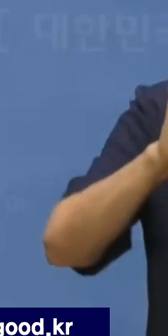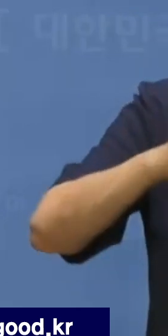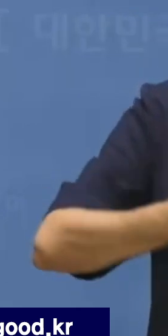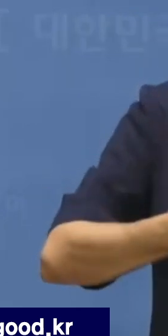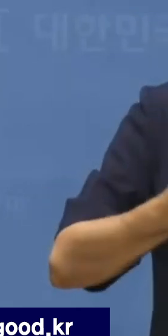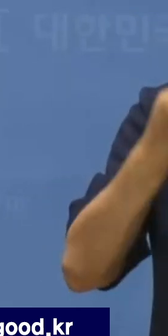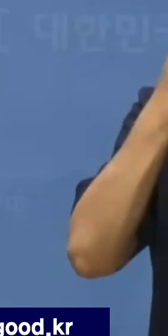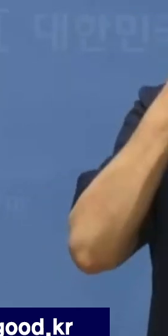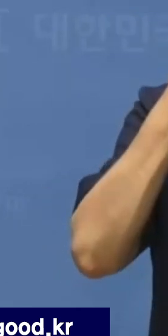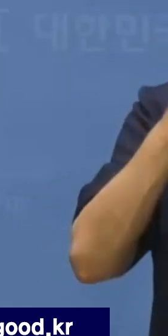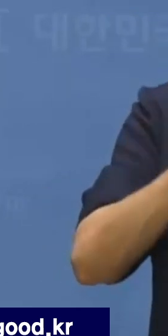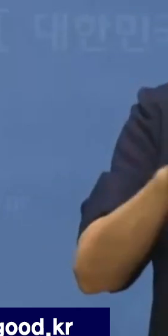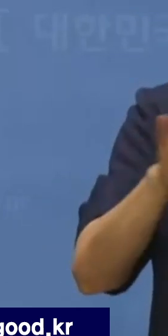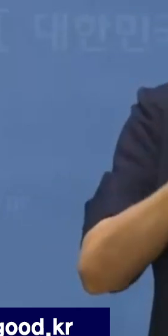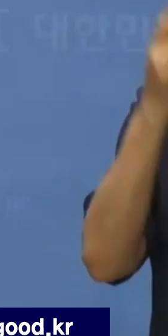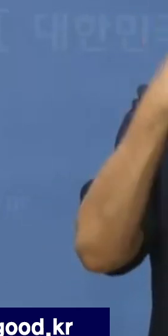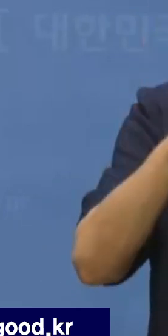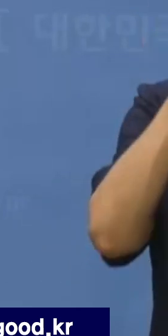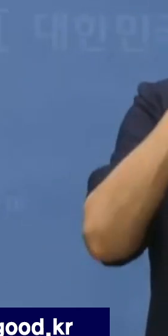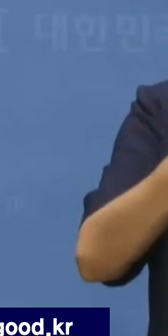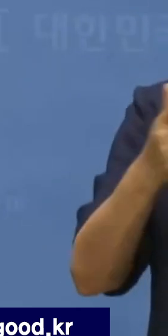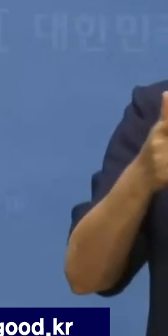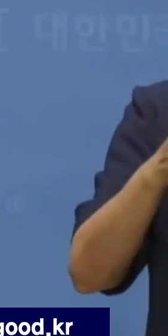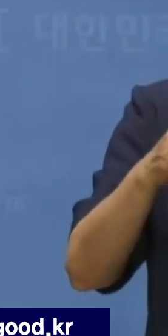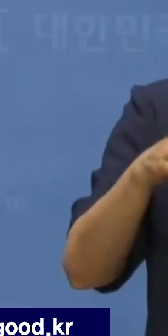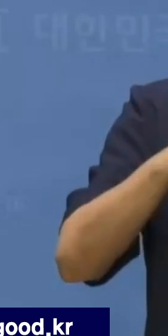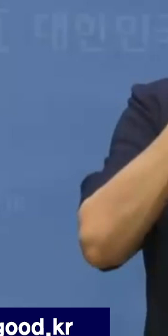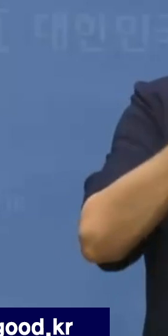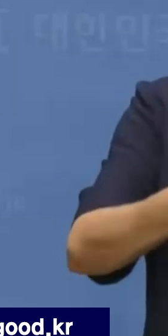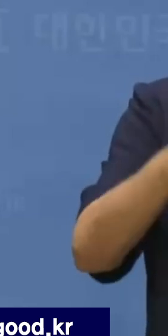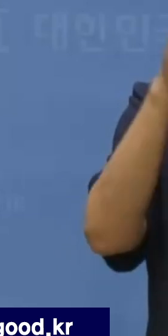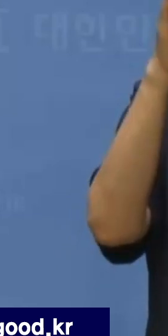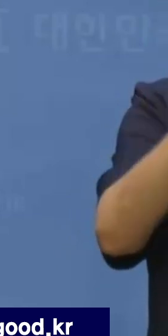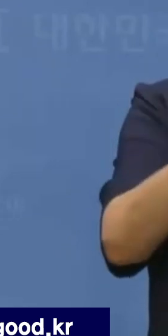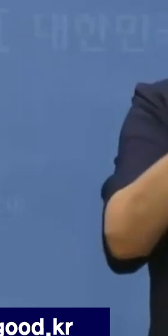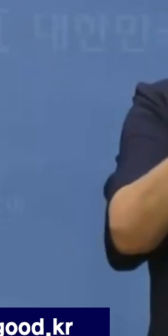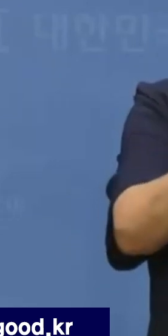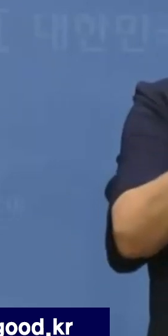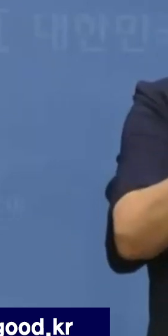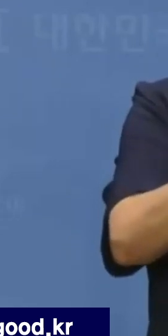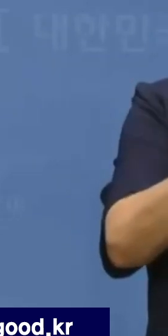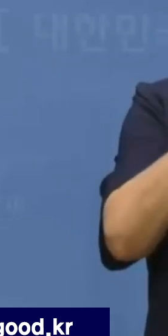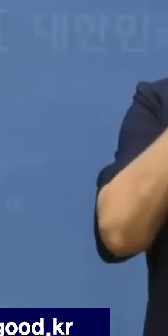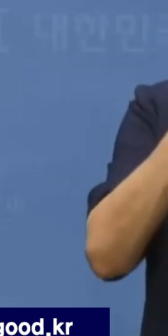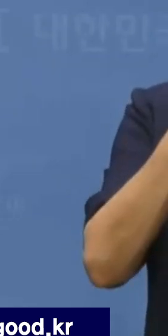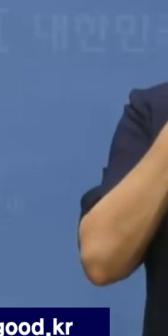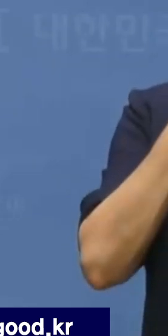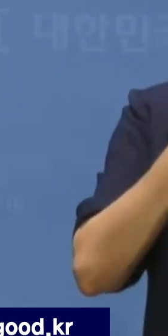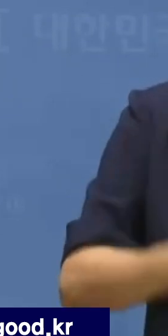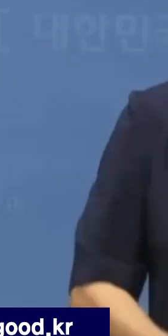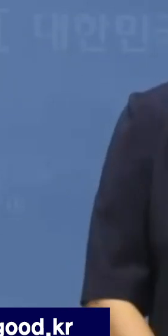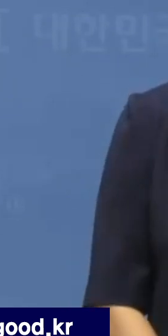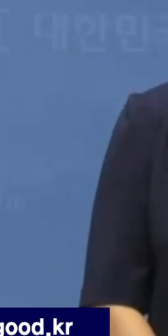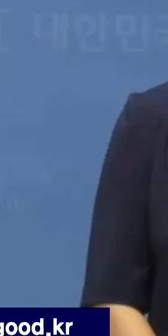자신의 거짓 해명에 상처받았을 학폭 피해 학생들에게 부끄럽지도